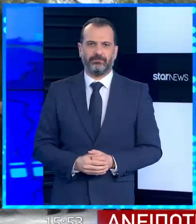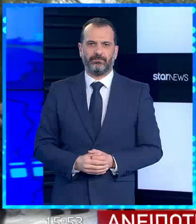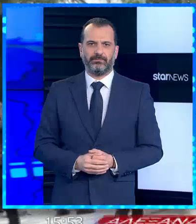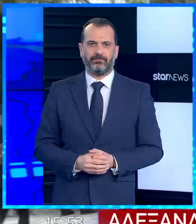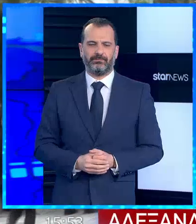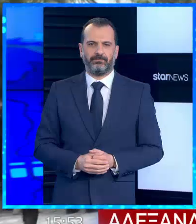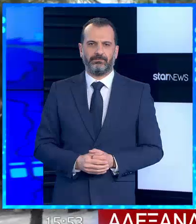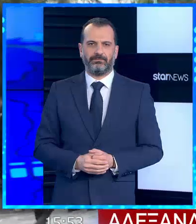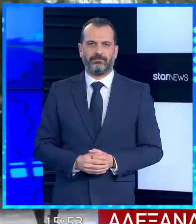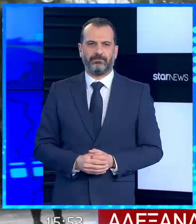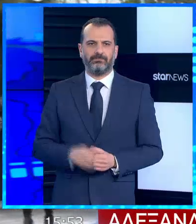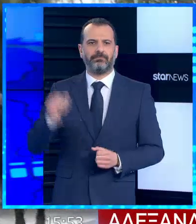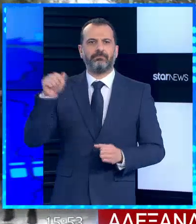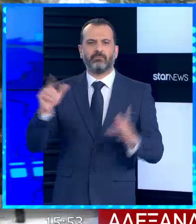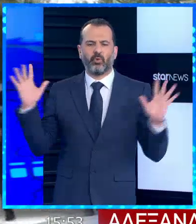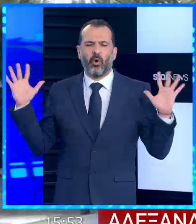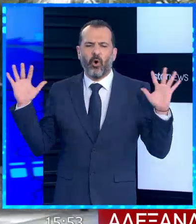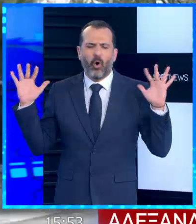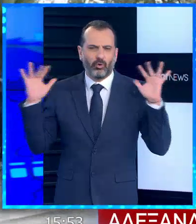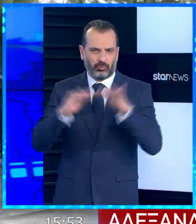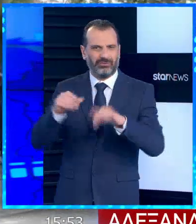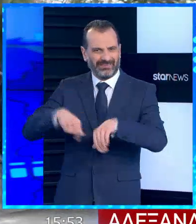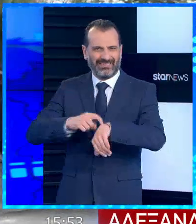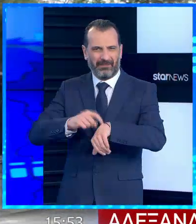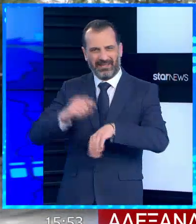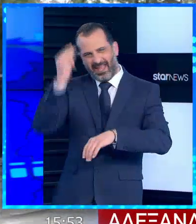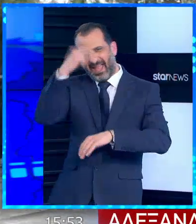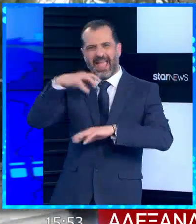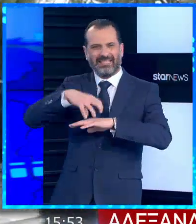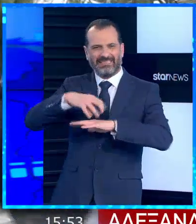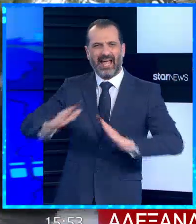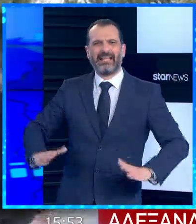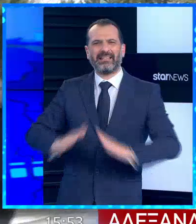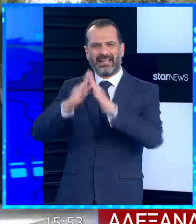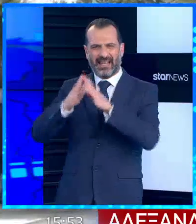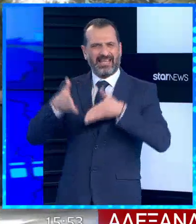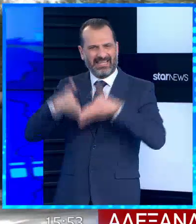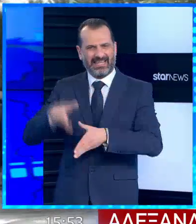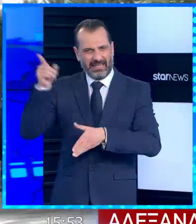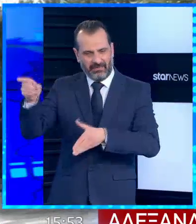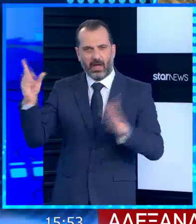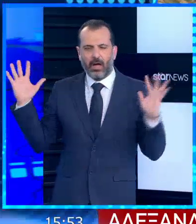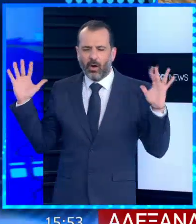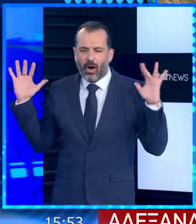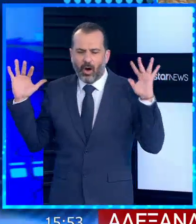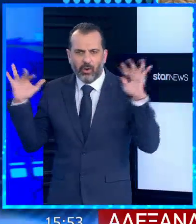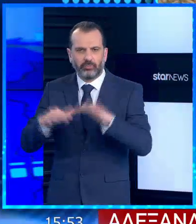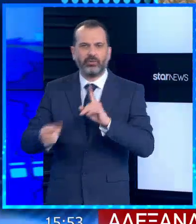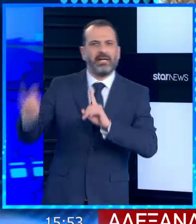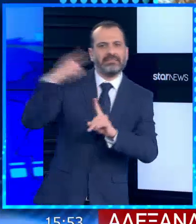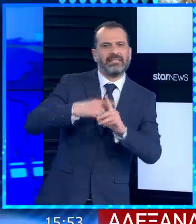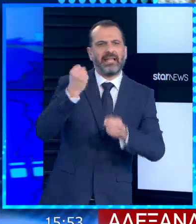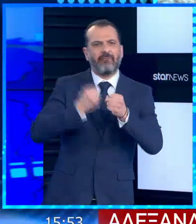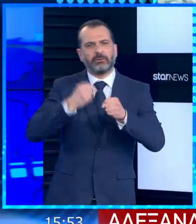Γιώργο, είναι τόσος πολύς ο κόσμος ο οποίος έρχεται συνεχώς, δεν σταματάει, έχει δημιουργηθεί και ένα κυκλοφοριακό κομφούζιο έξω από